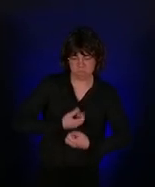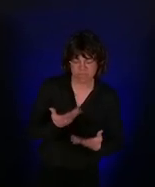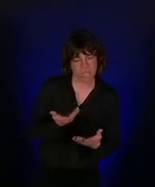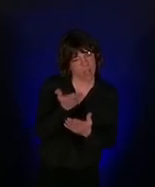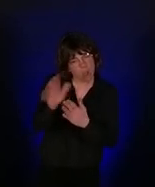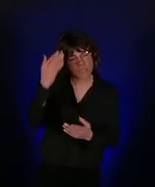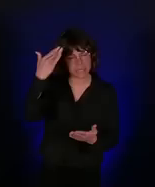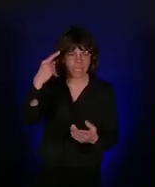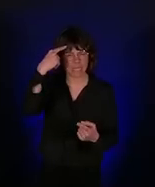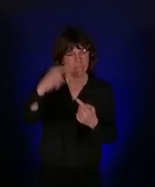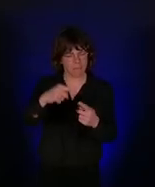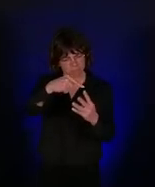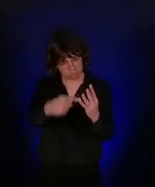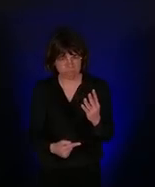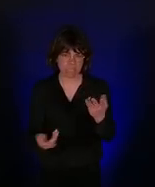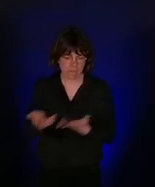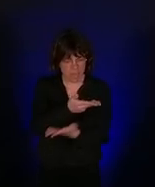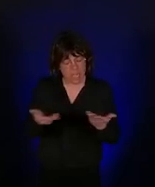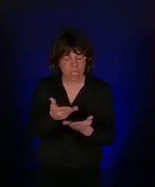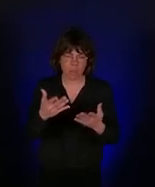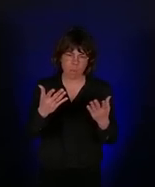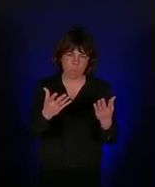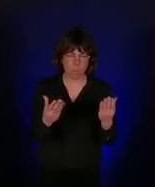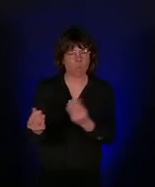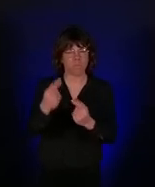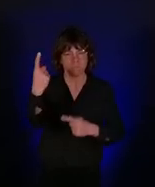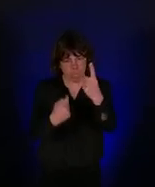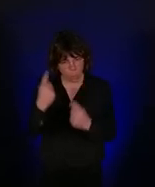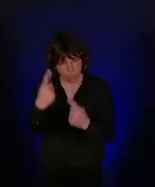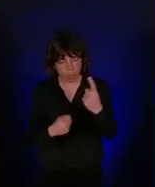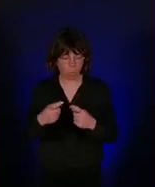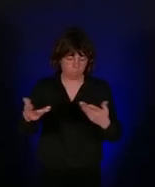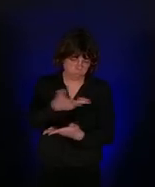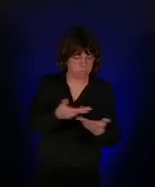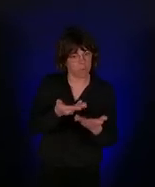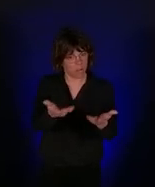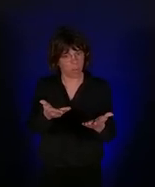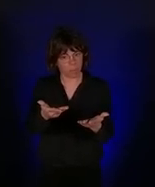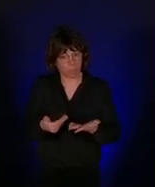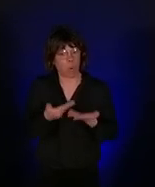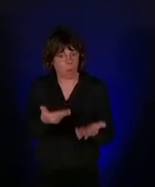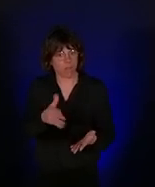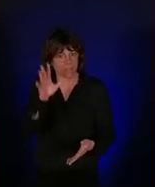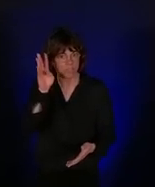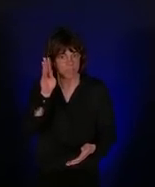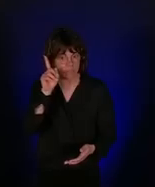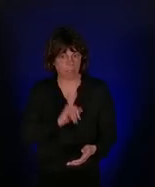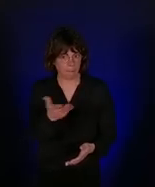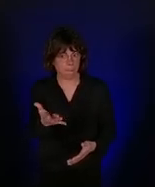jour, comme vous le savez. Je vous propose, il y a de nombreuses questions qui ont été posées, je vous propose qu'on donne la parole à Catherine, qui est chargée justement de